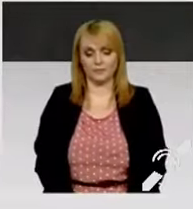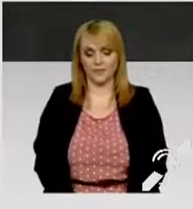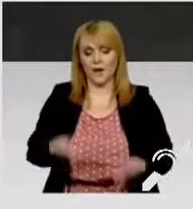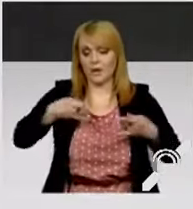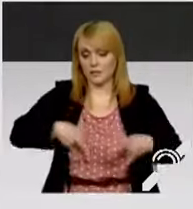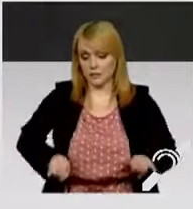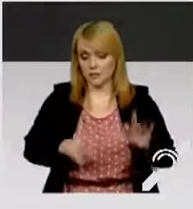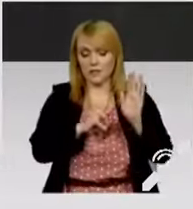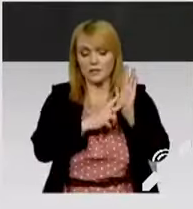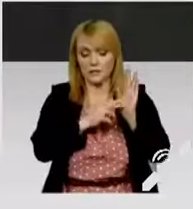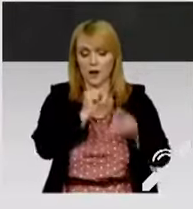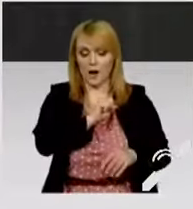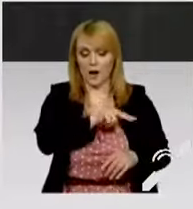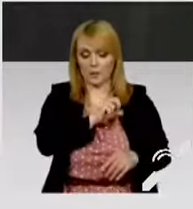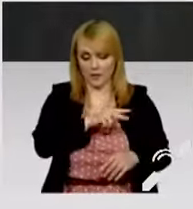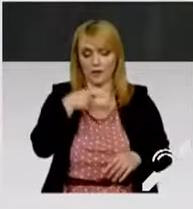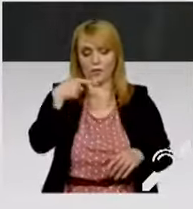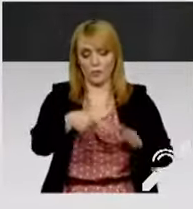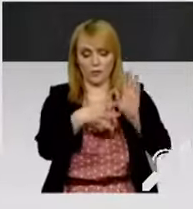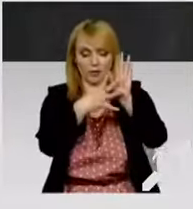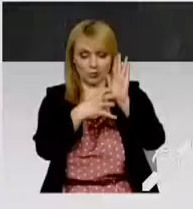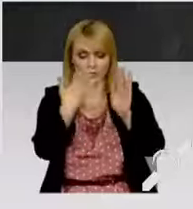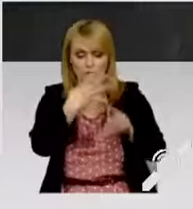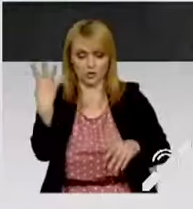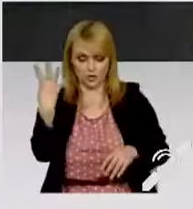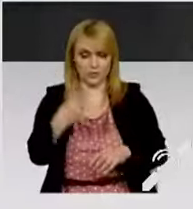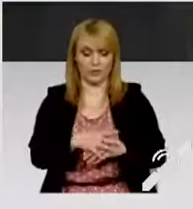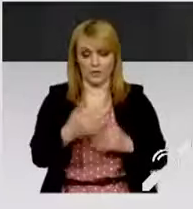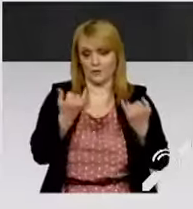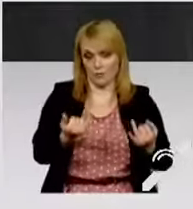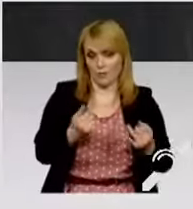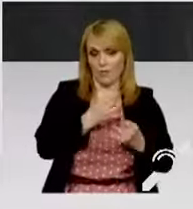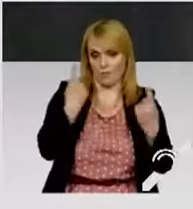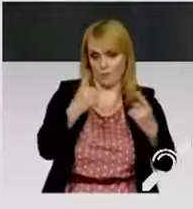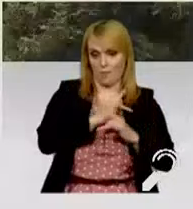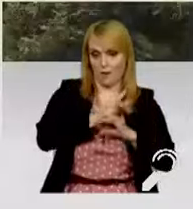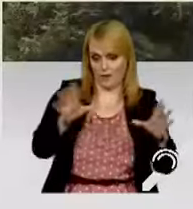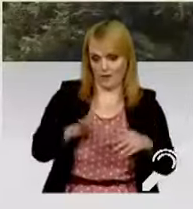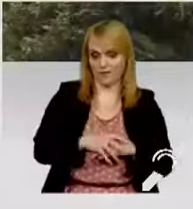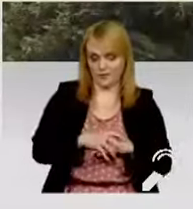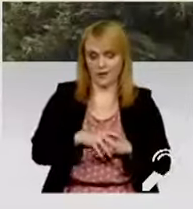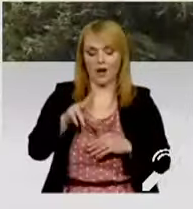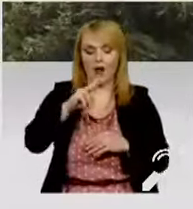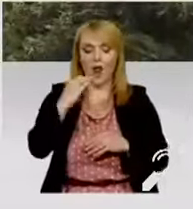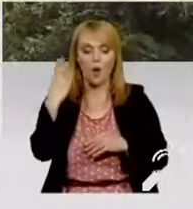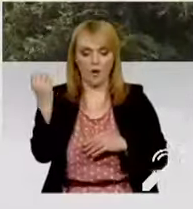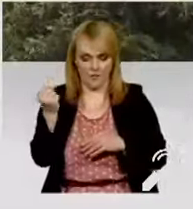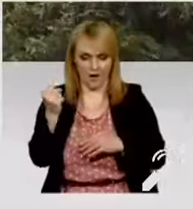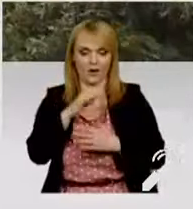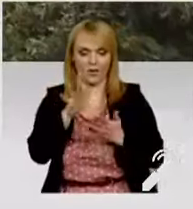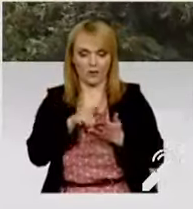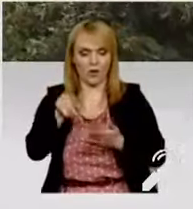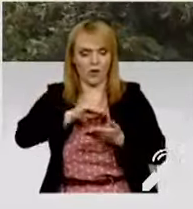Născut în data de 7 aprilie 1954 de Buna Vestire, în orașul Leova, Ion Aldea Teodorovici a scris